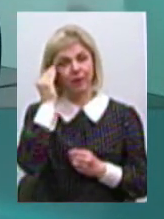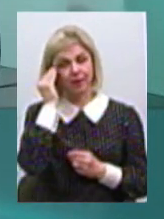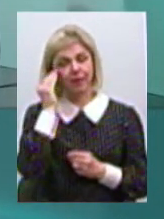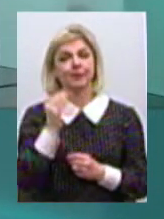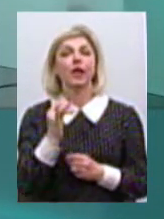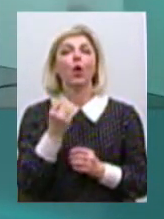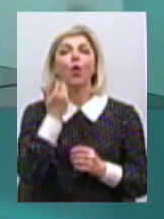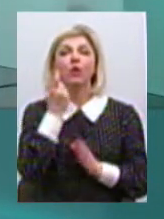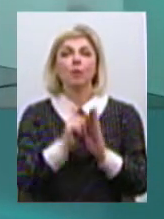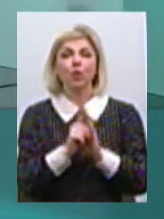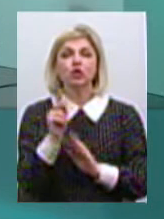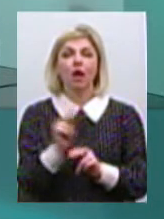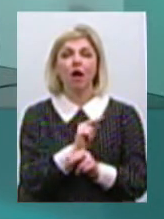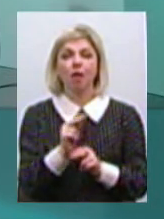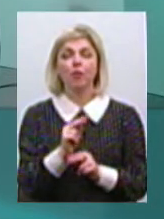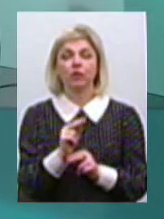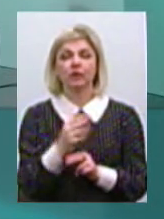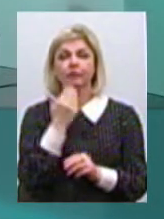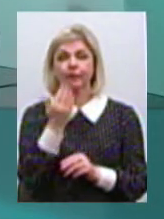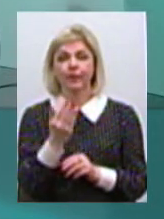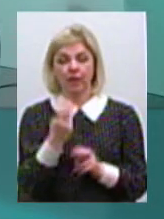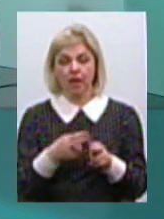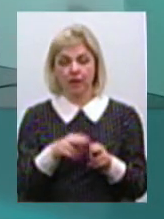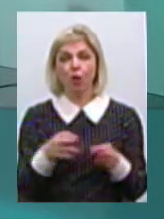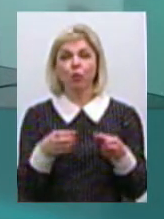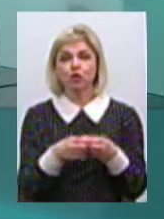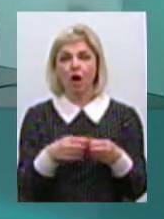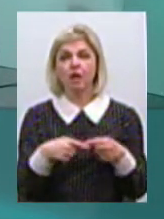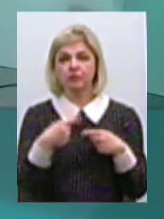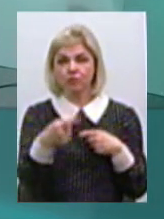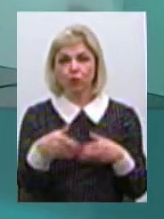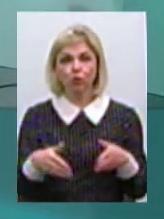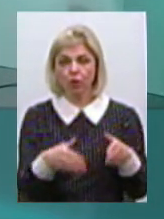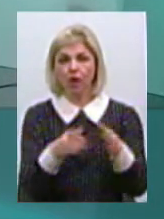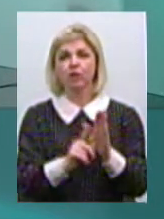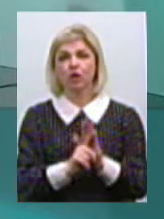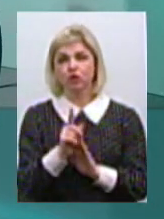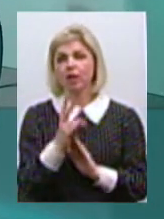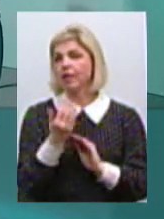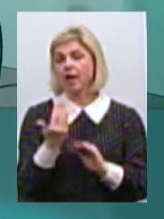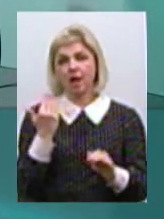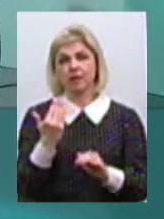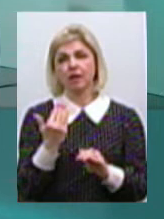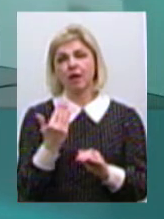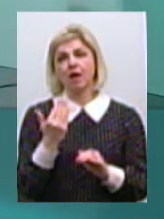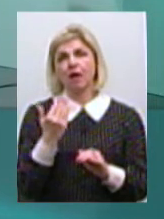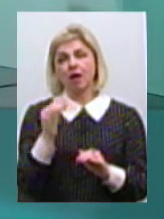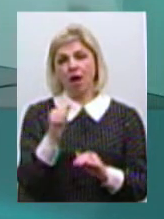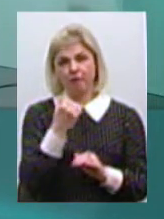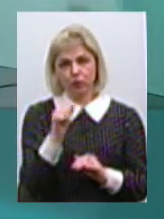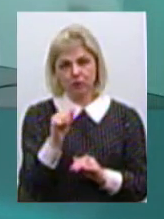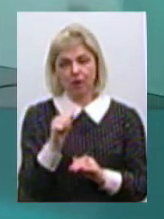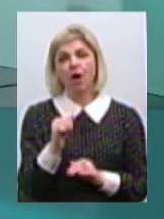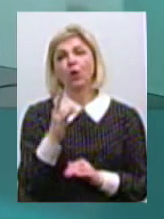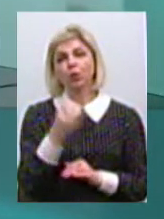можуть розпочатися роботи саме на цьому відрізку? На цій ділянці, на цьому відрізку вони розпочнуться не раніше серпня місяця,